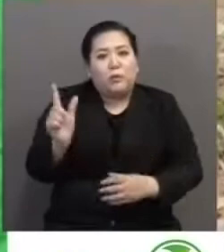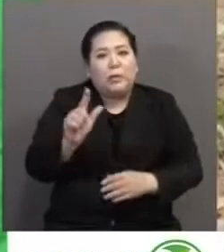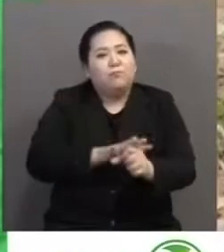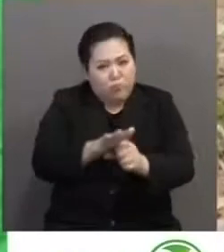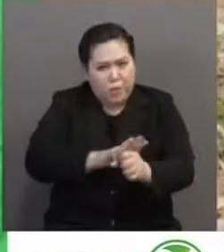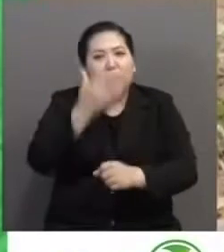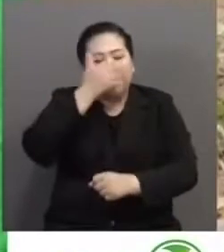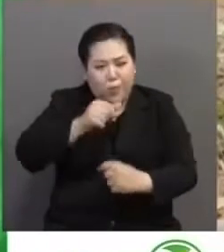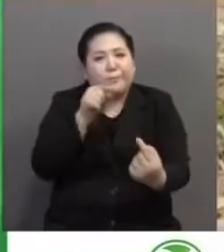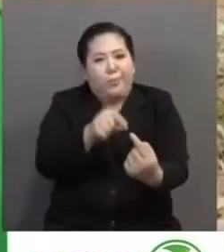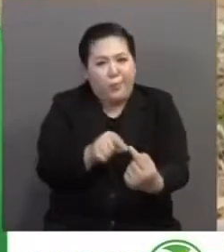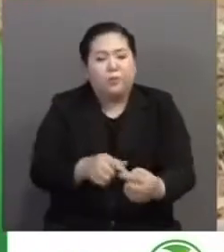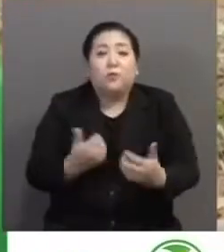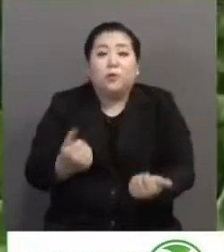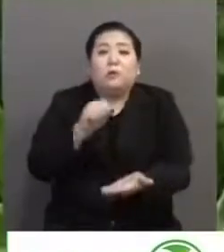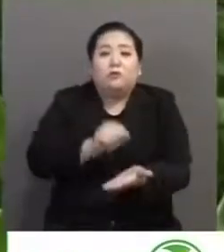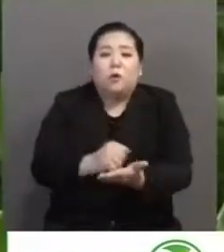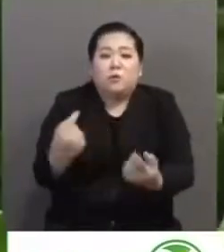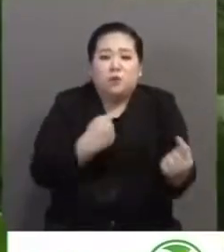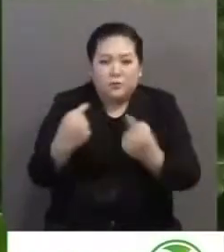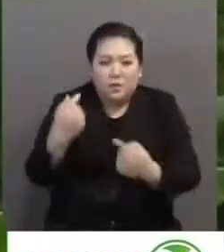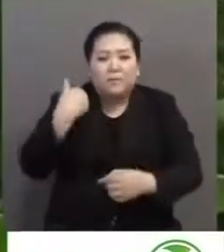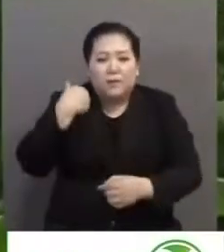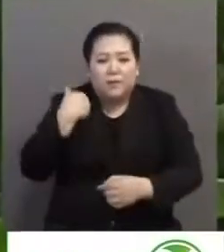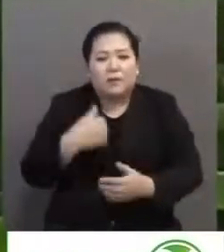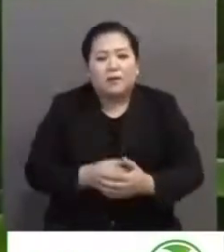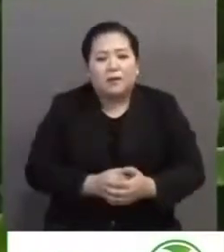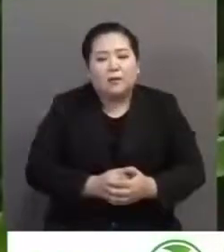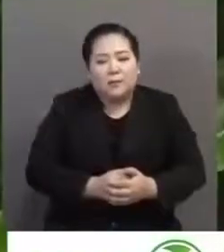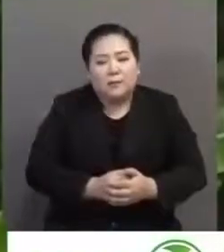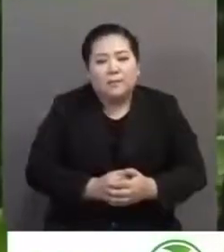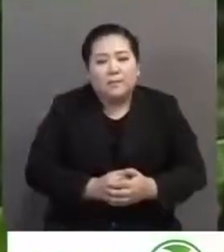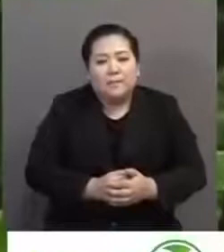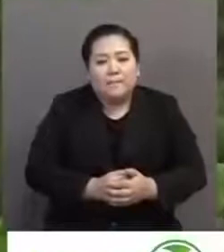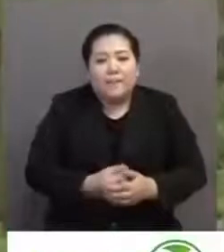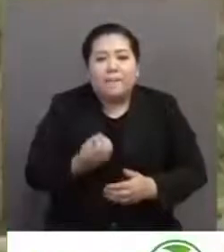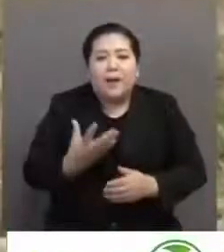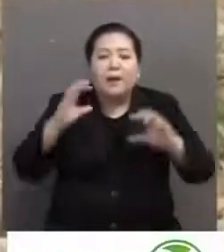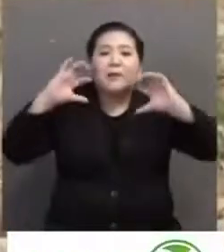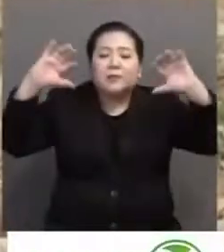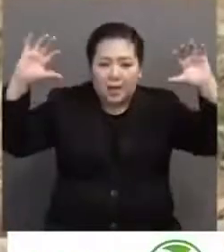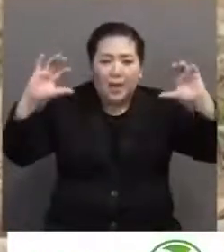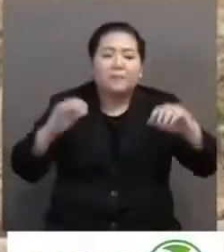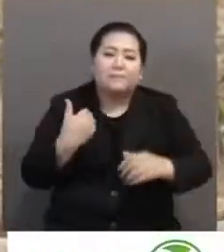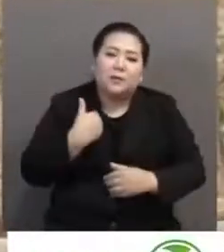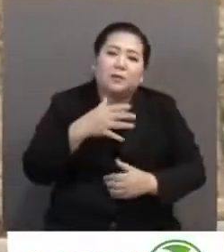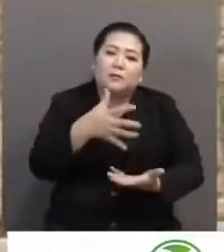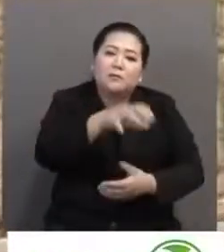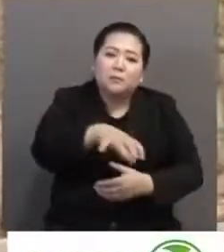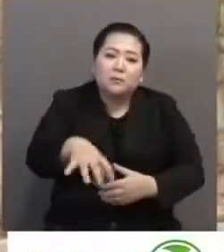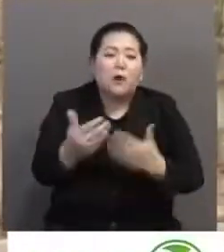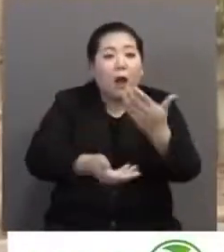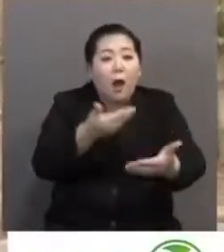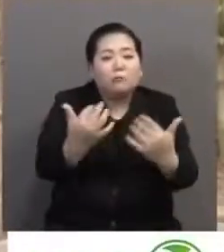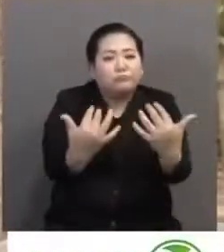มตอนนี้มีออเดอร์มาก็อยู่แค่หลักหมื่นเป็นพวกหน่วยงานราชการหรือว่าตามพวกห้าง